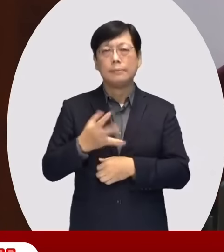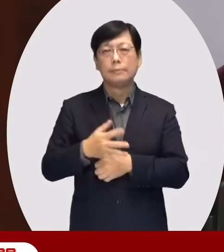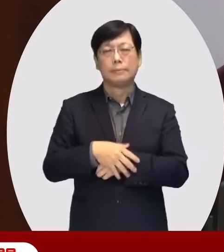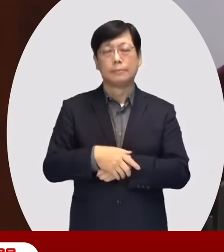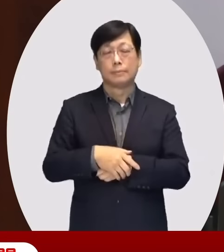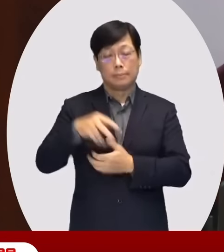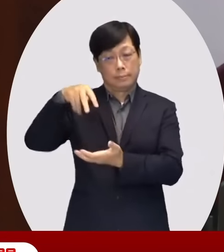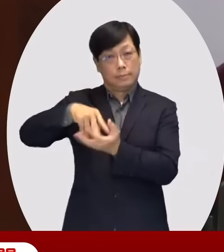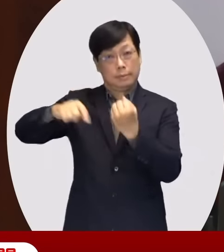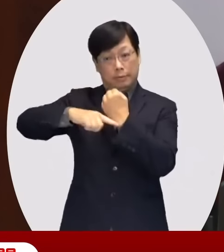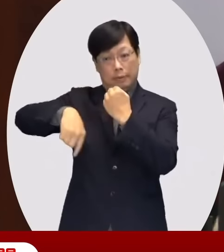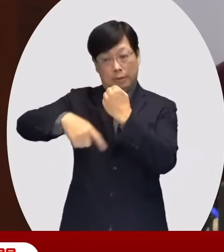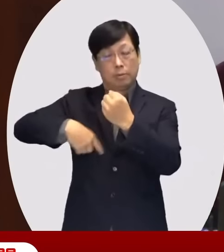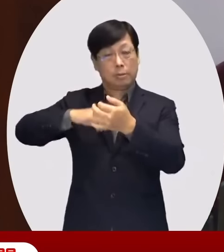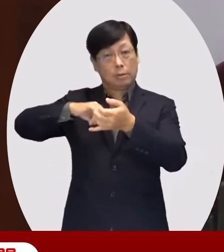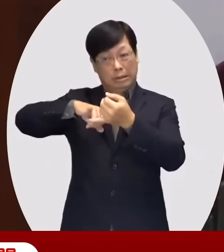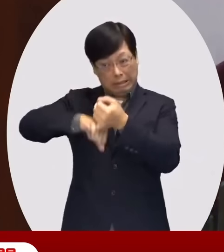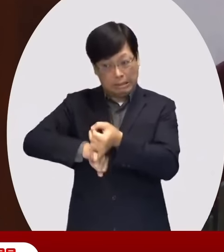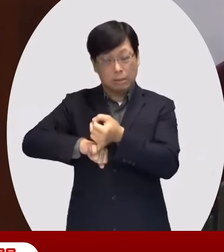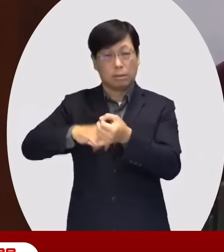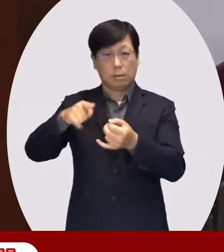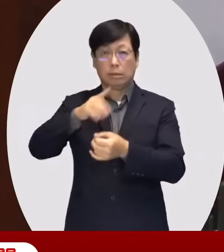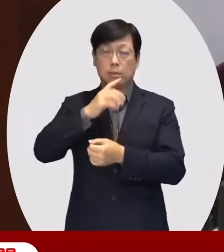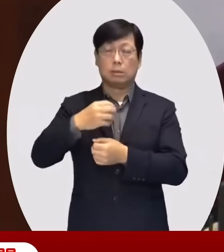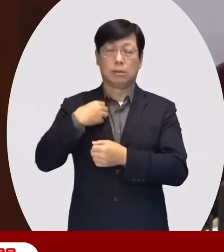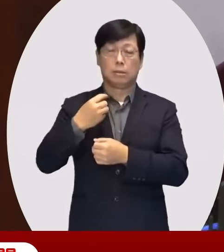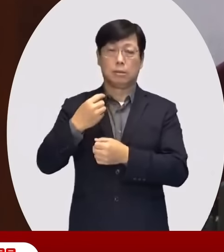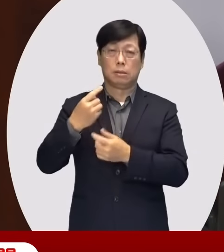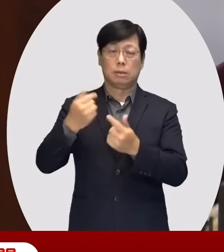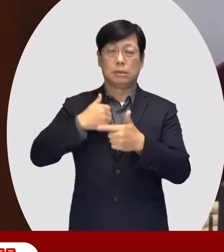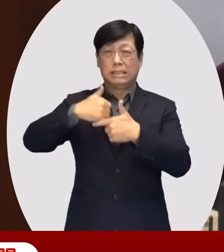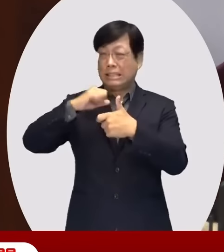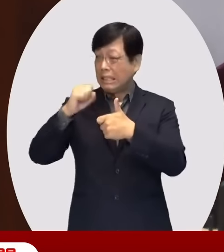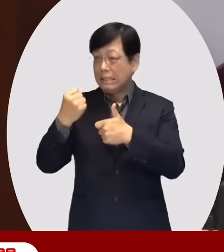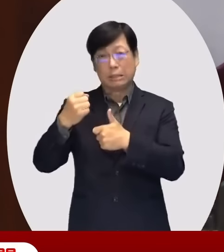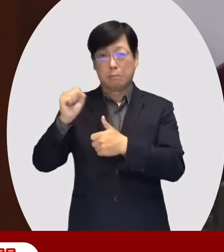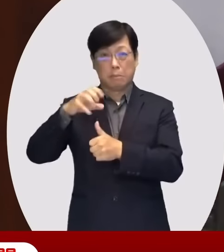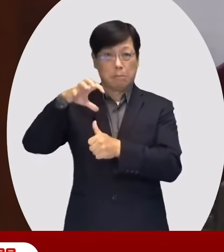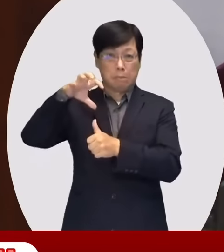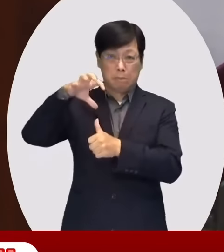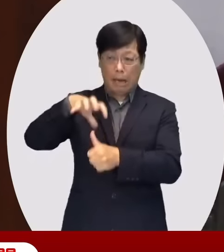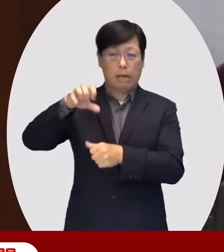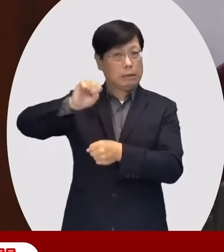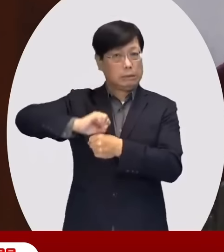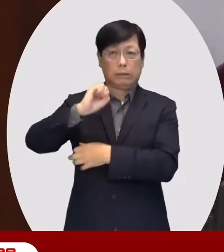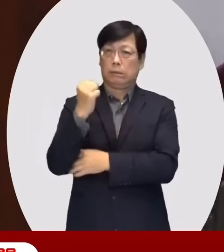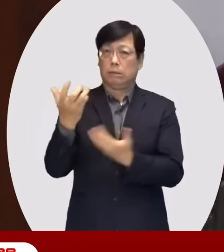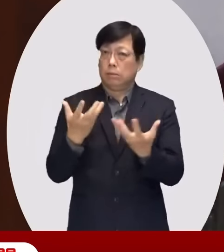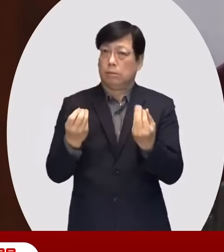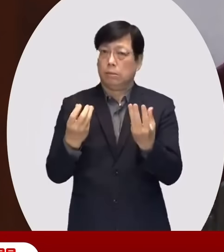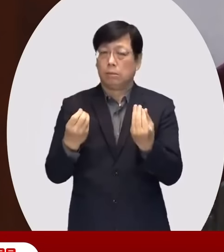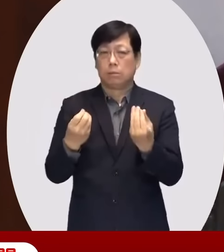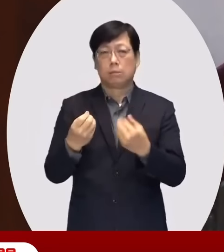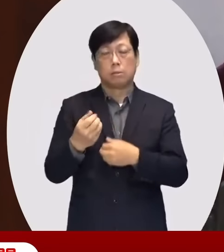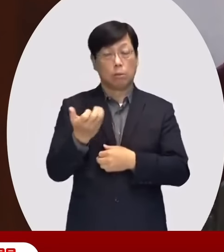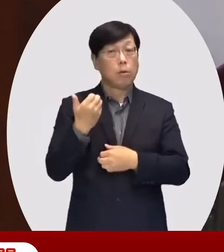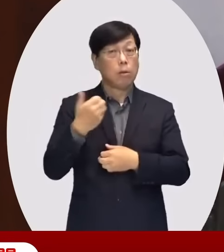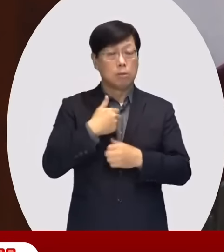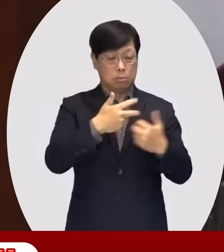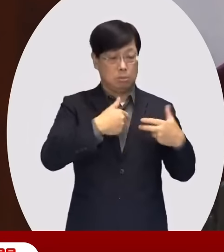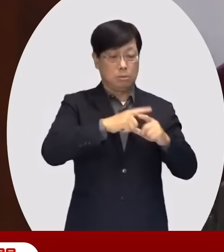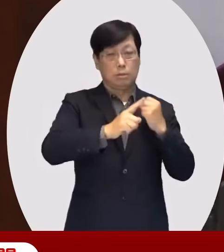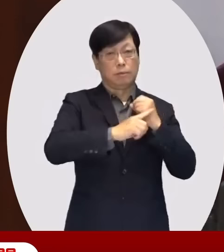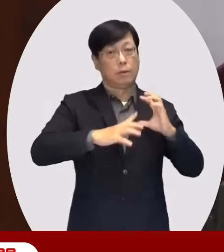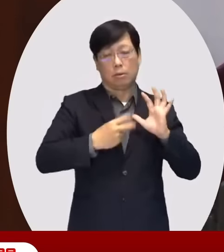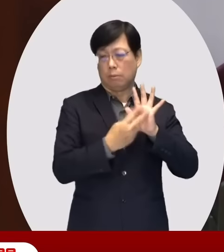为你立法院定一个训示规定，建议性质不真正义务。我连结刚